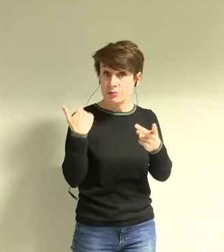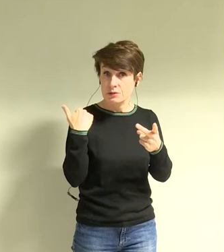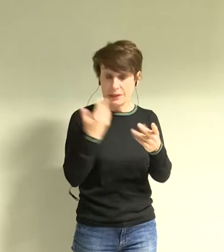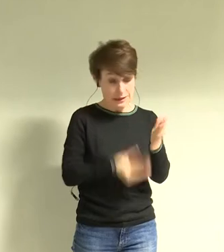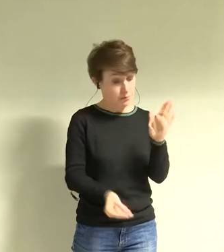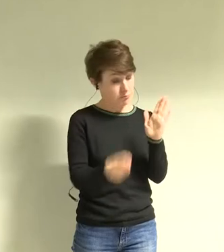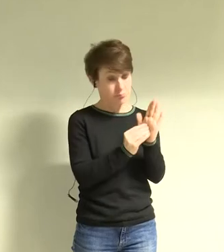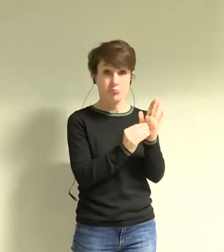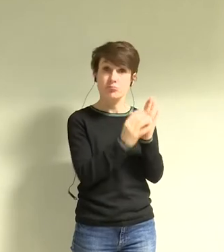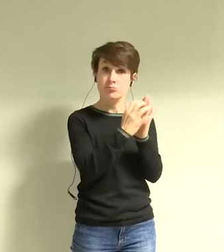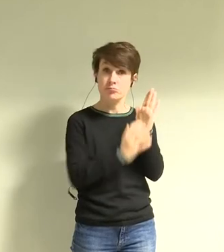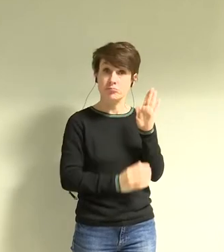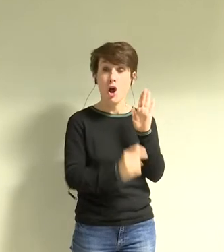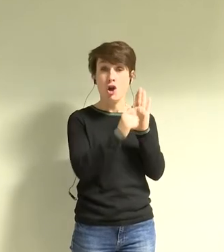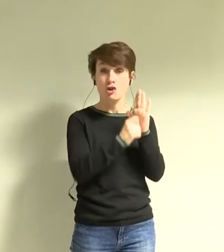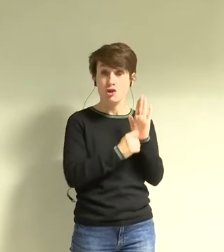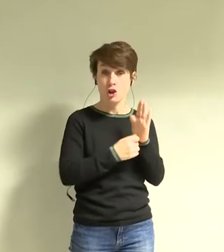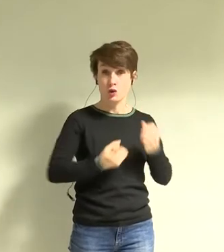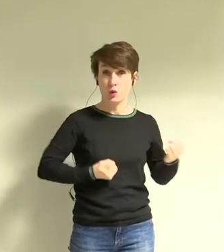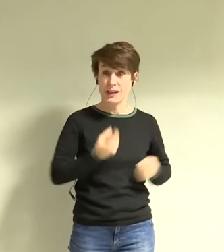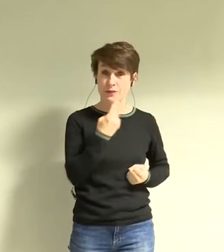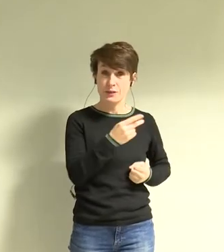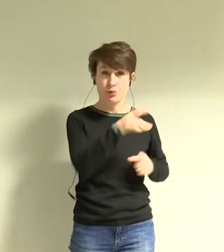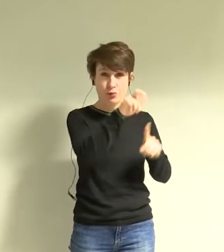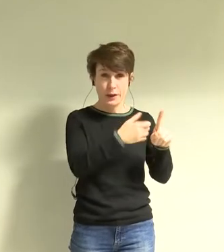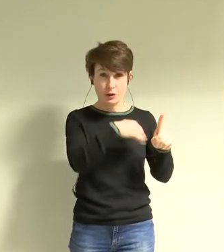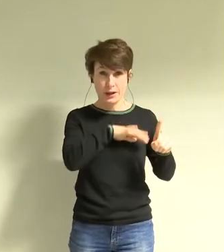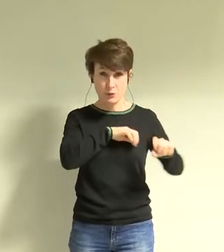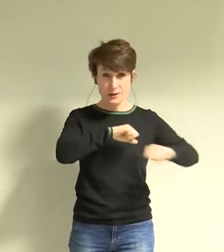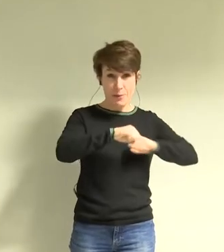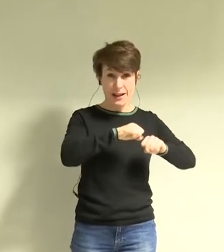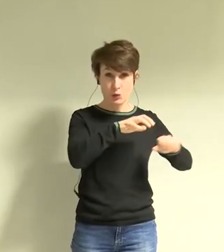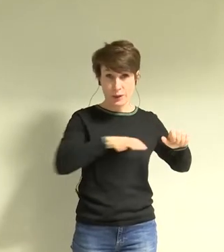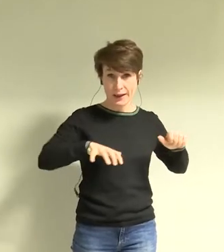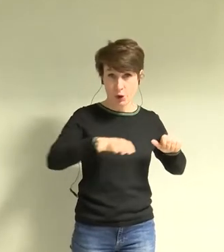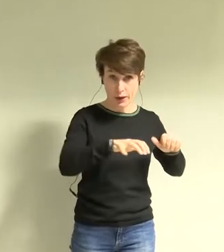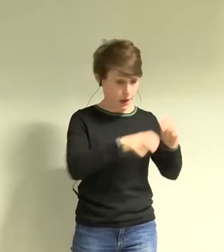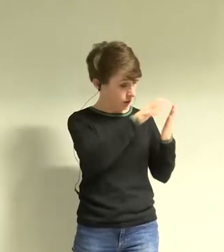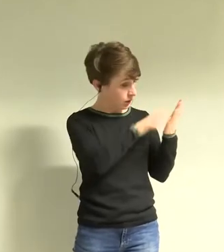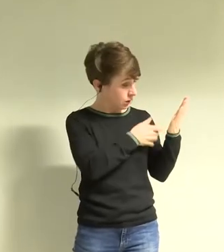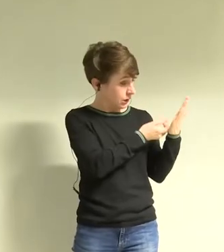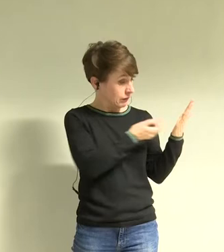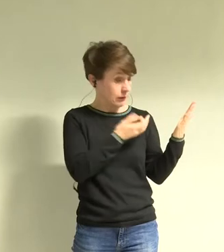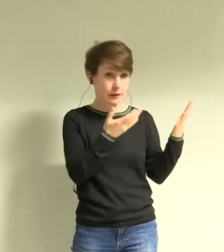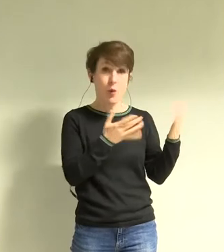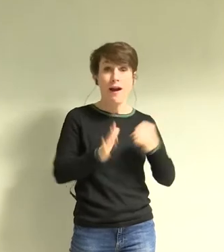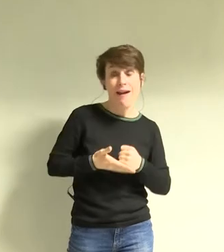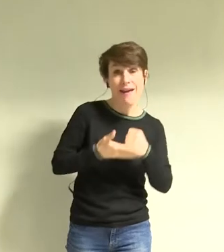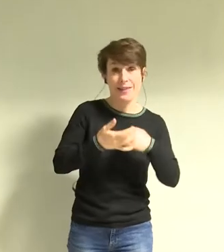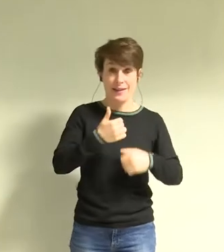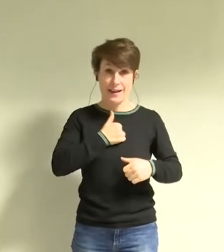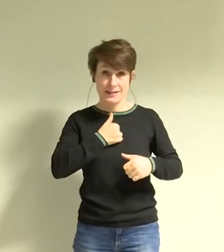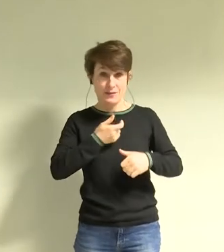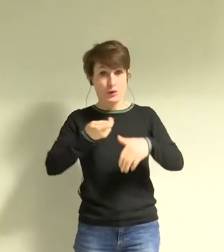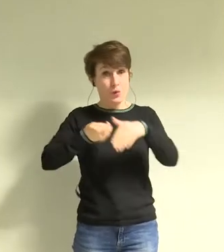de votre directrice de l'action territoriale qui dit bien que les individuels selon lé plafond des ressources définies par l'agencé